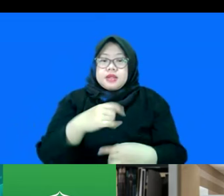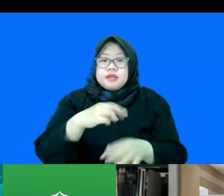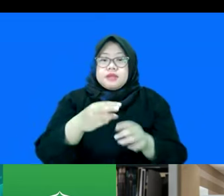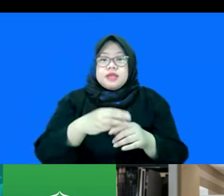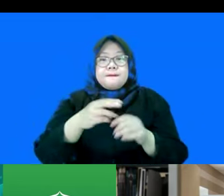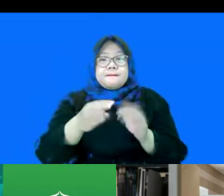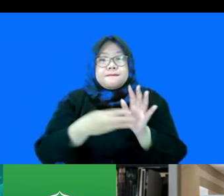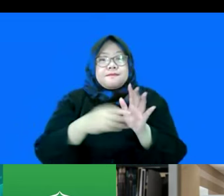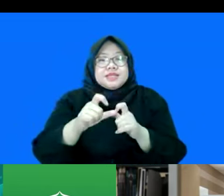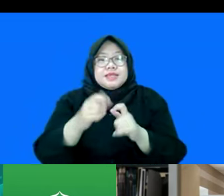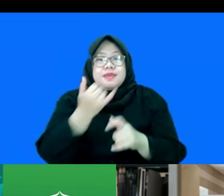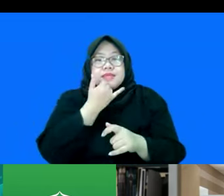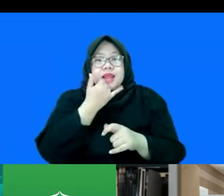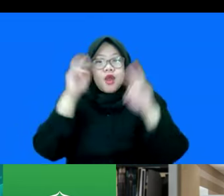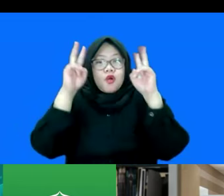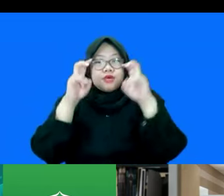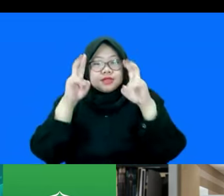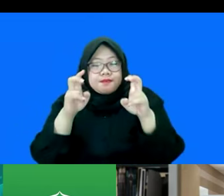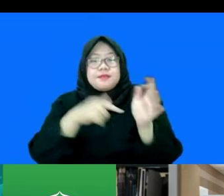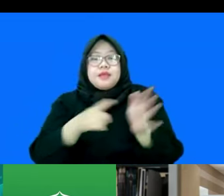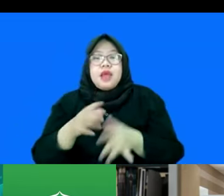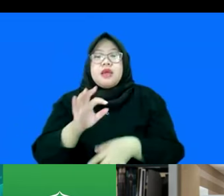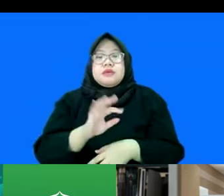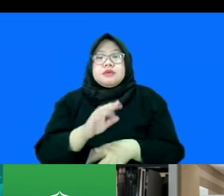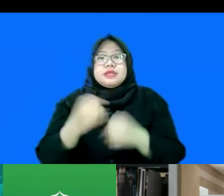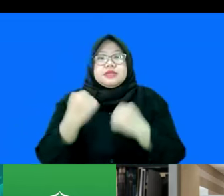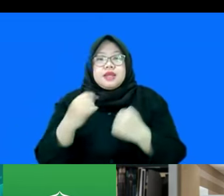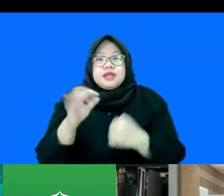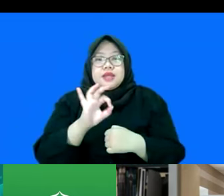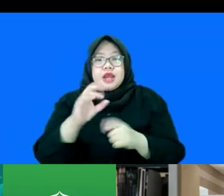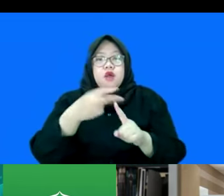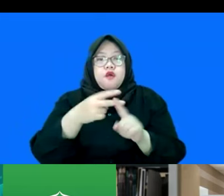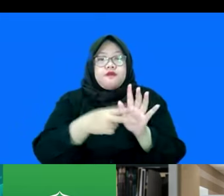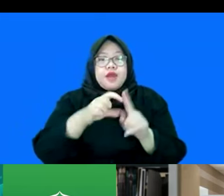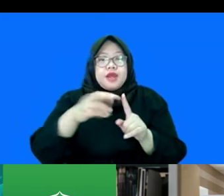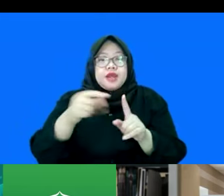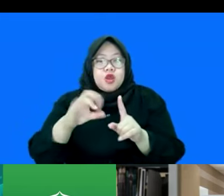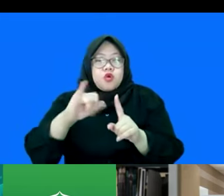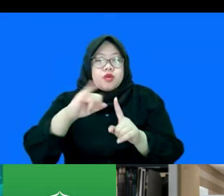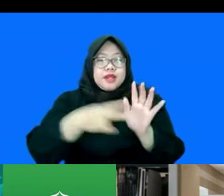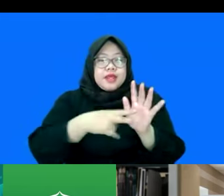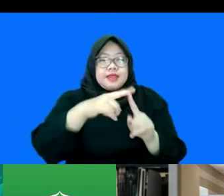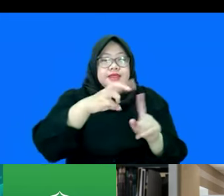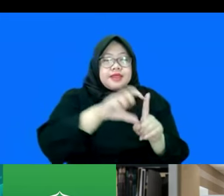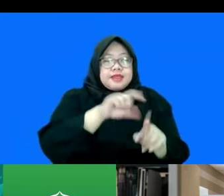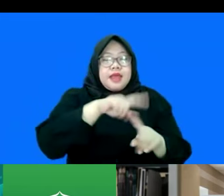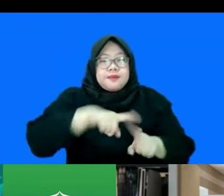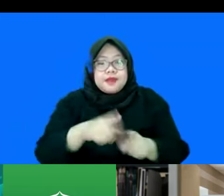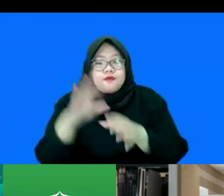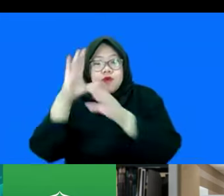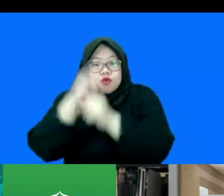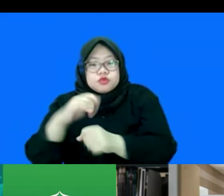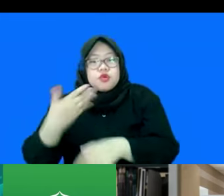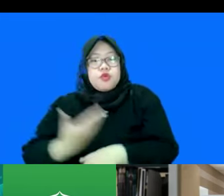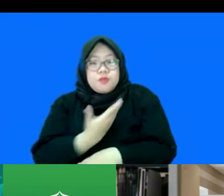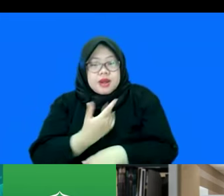semangatnya adalah tidak hanya apa namanya offender oriented, tapi juga fokus kepada korban. Tapi bagaimana ini juga dioptimalkan, kita juga perlu